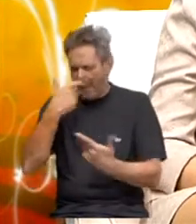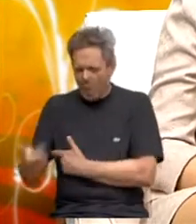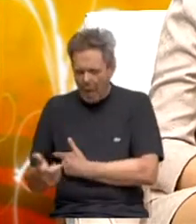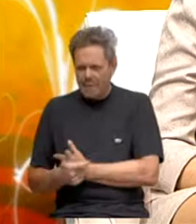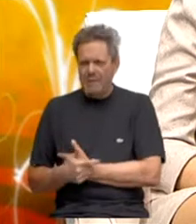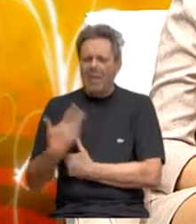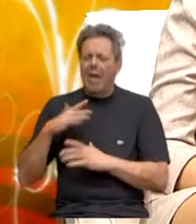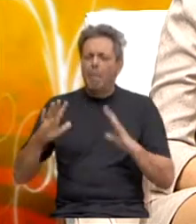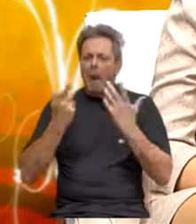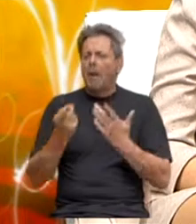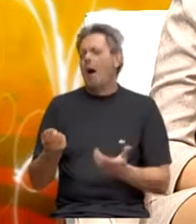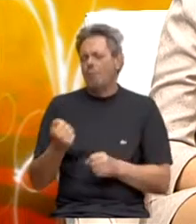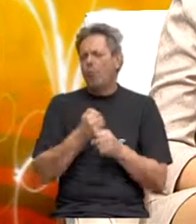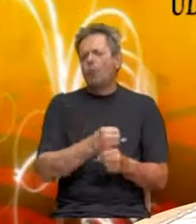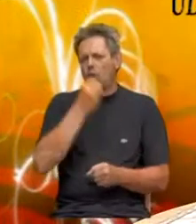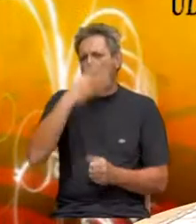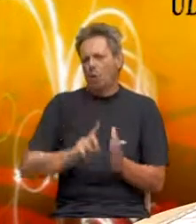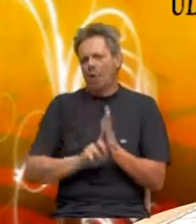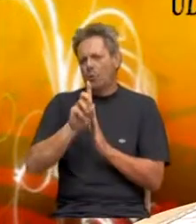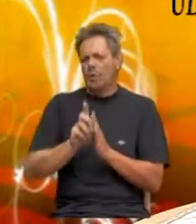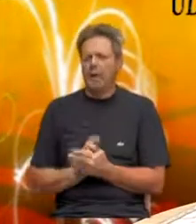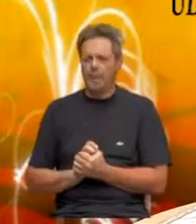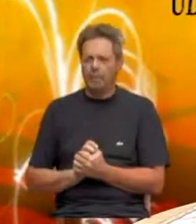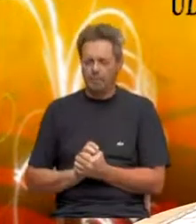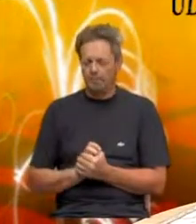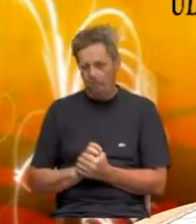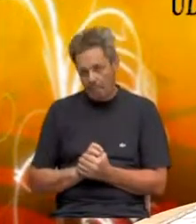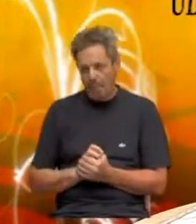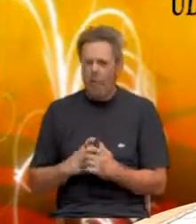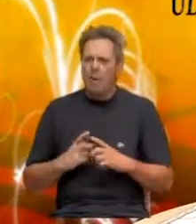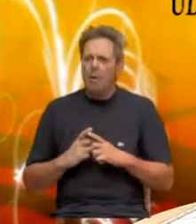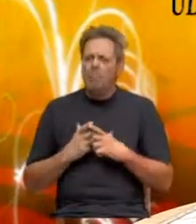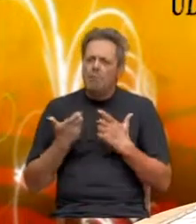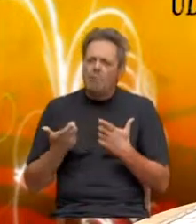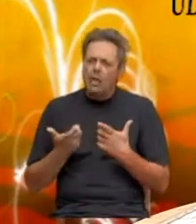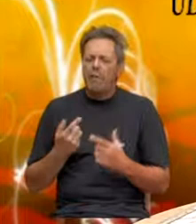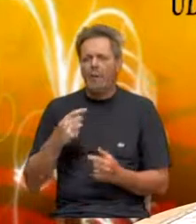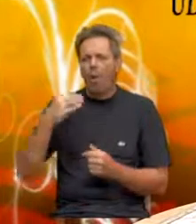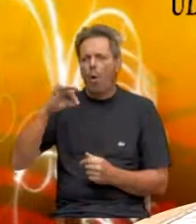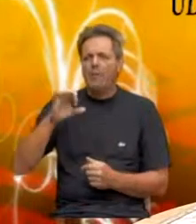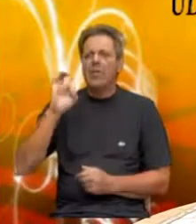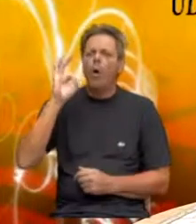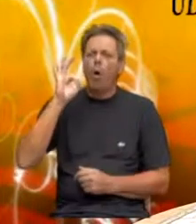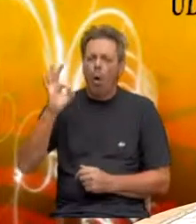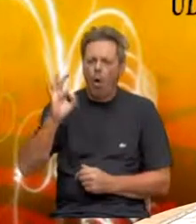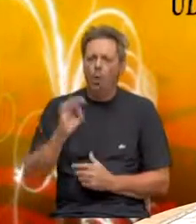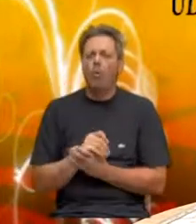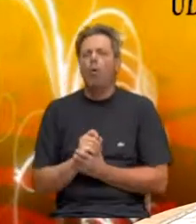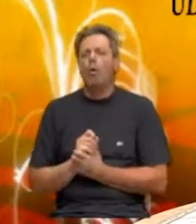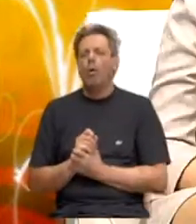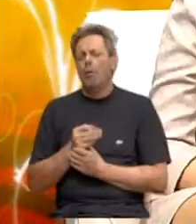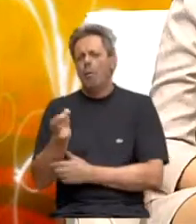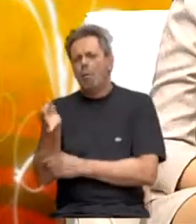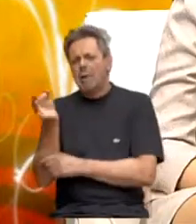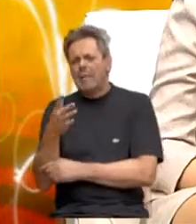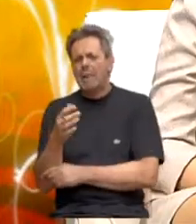dovodi do lošijeg rezultata. Znači, preživjeti ovisi o... Preživjeti Brzo. Ovisi o